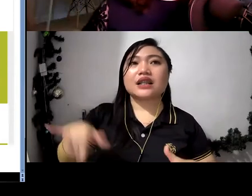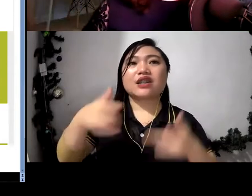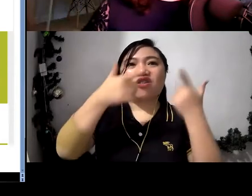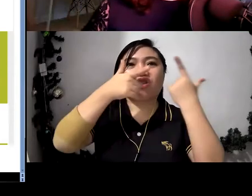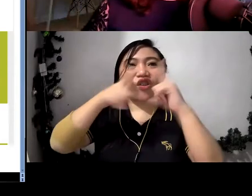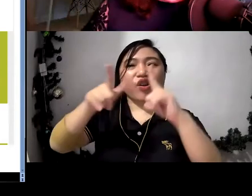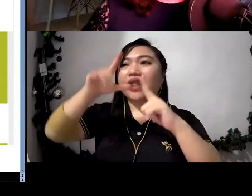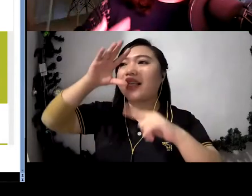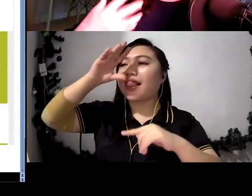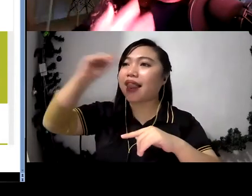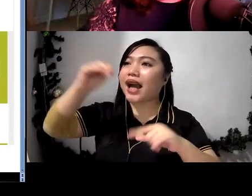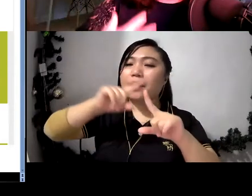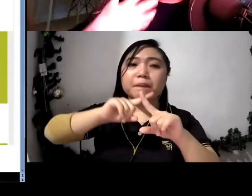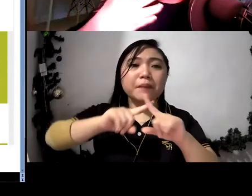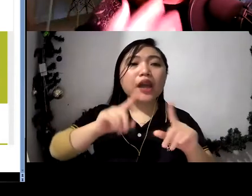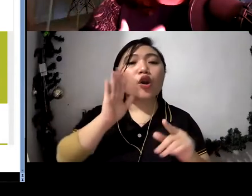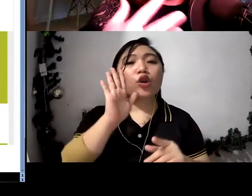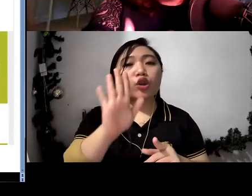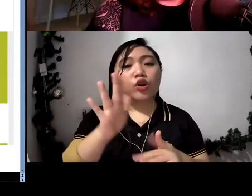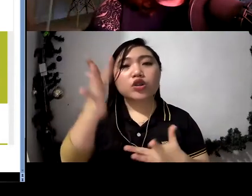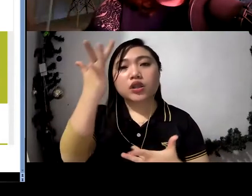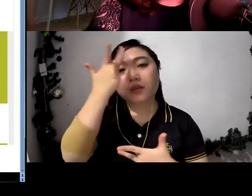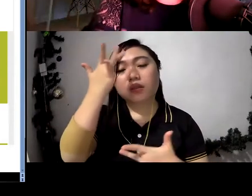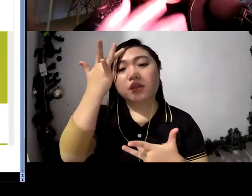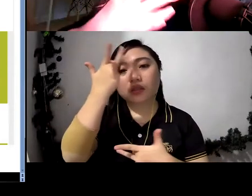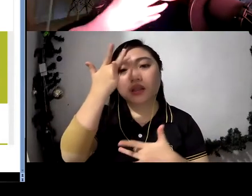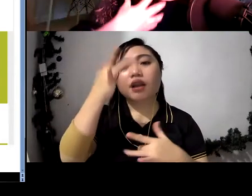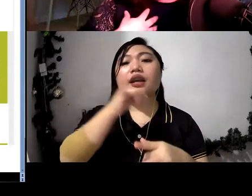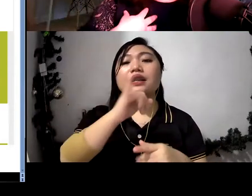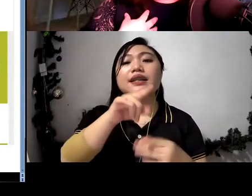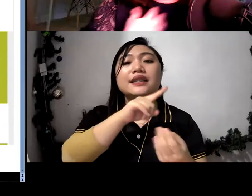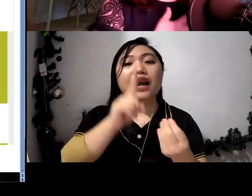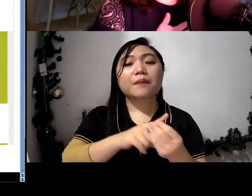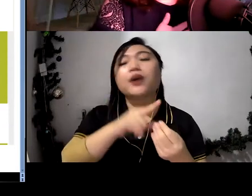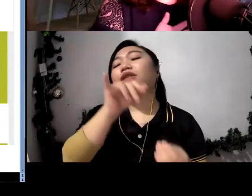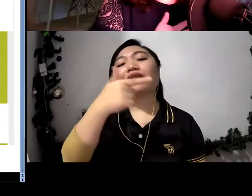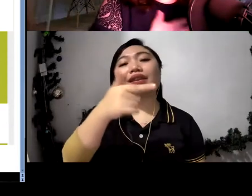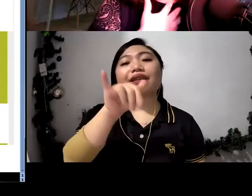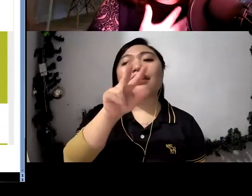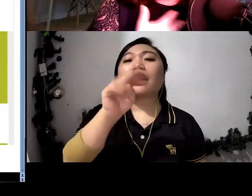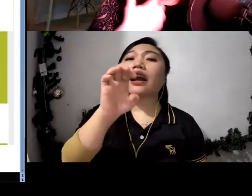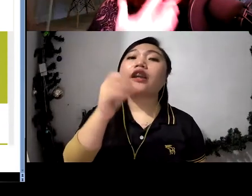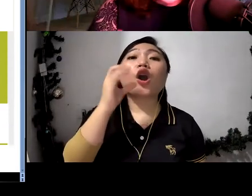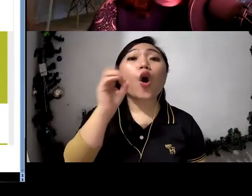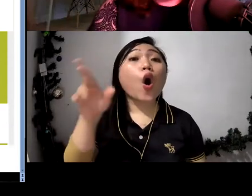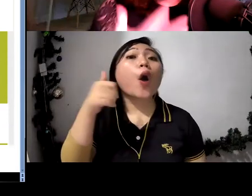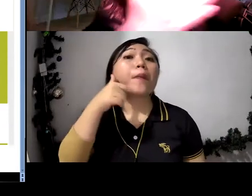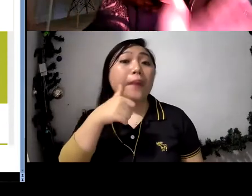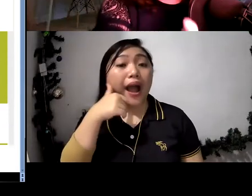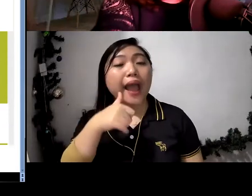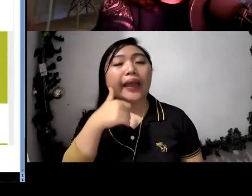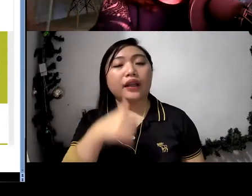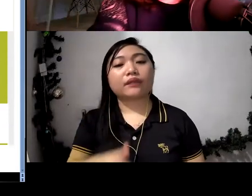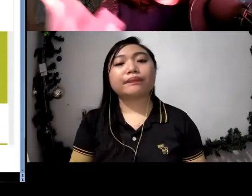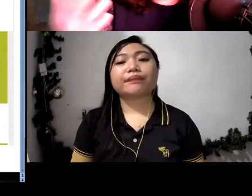na, pero pwedeng ang maging health problem mo is gynecological pa rin kasi biologically, babae ka pa rin. At the same